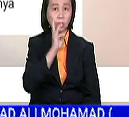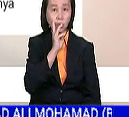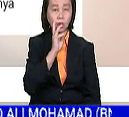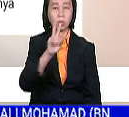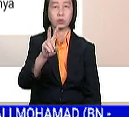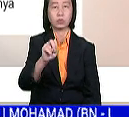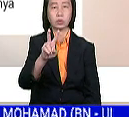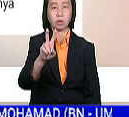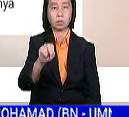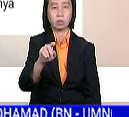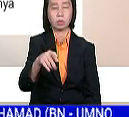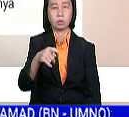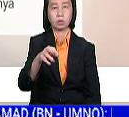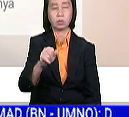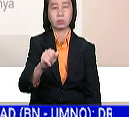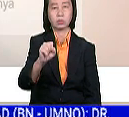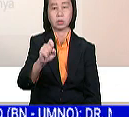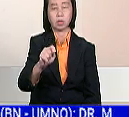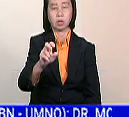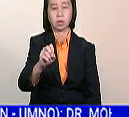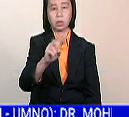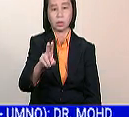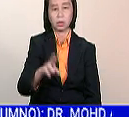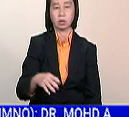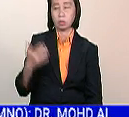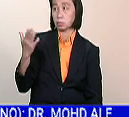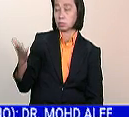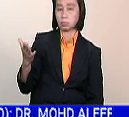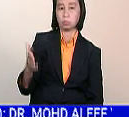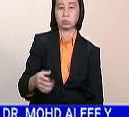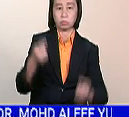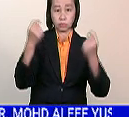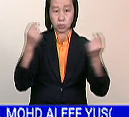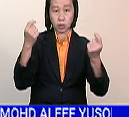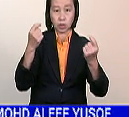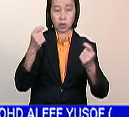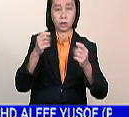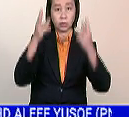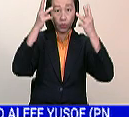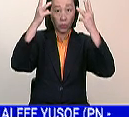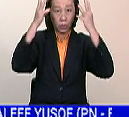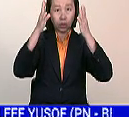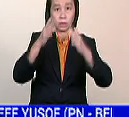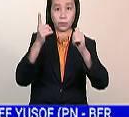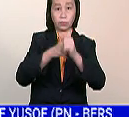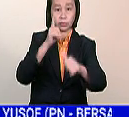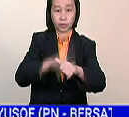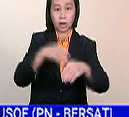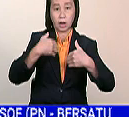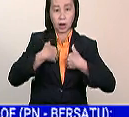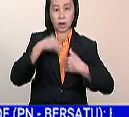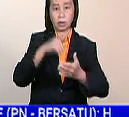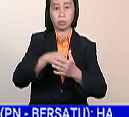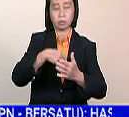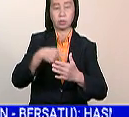influence 2020 Jupe Solo mountain white Tiara Dini merupakan festival pribumi dan orang asal yang julung kali diadakan